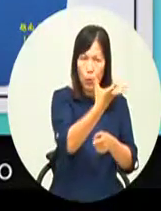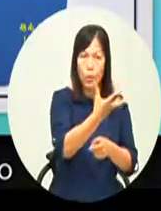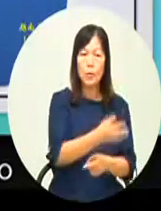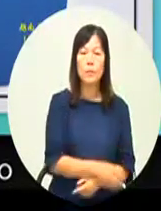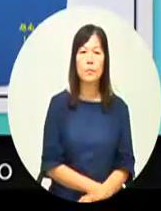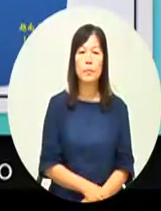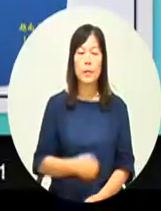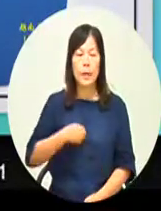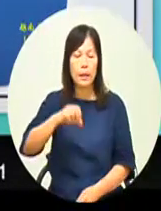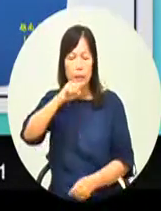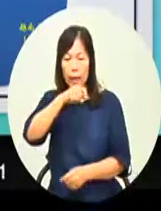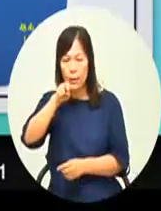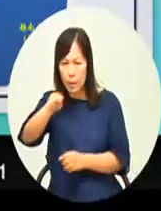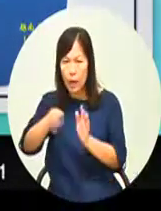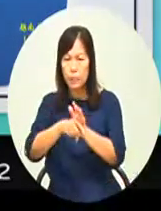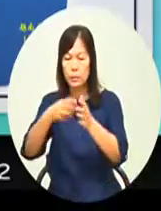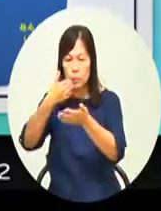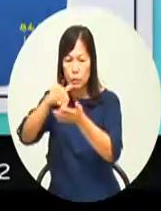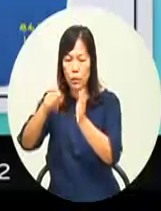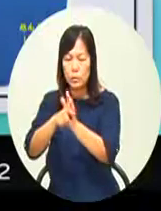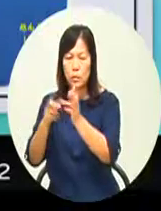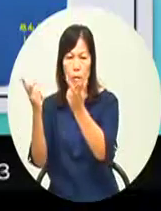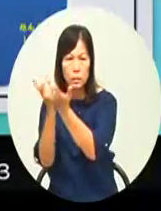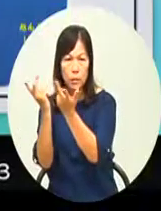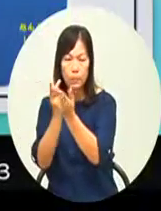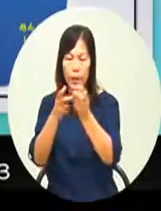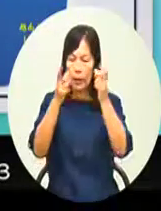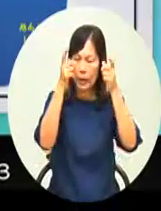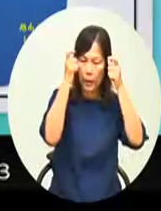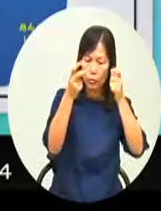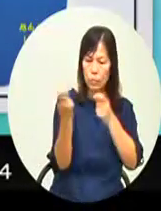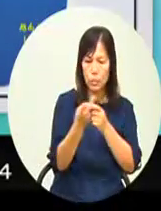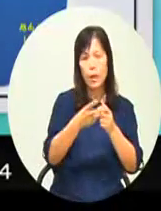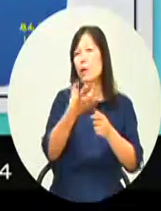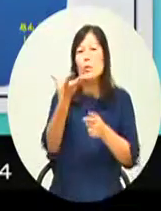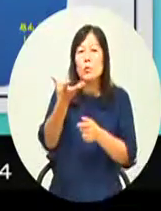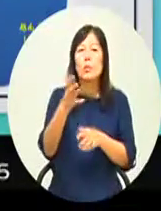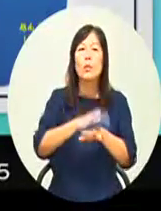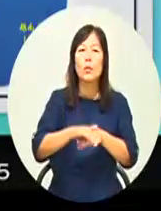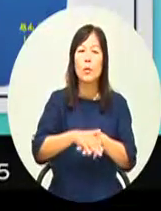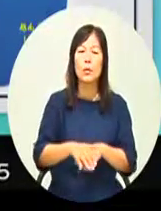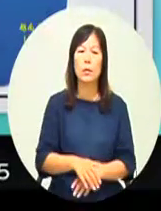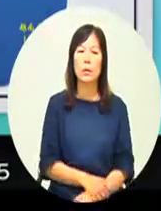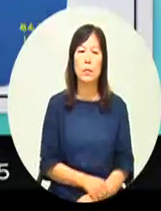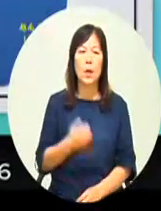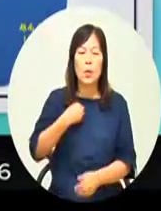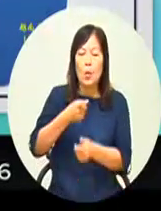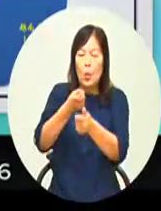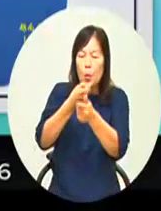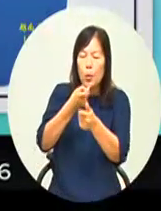以台湾来看，是新北跟高雄市是最多的，所以他们如果吸引